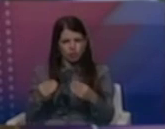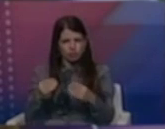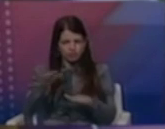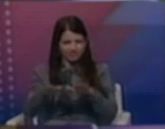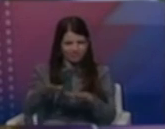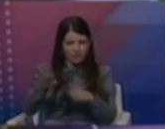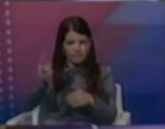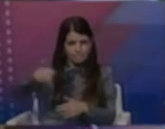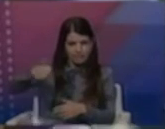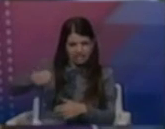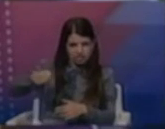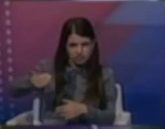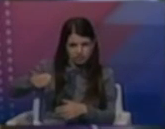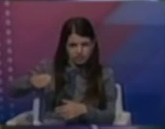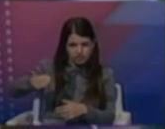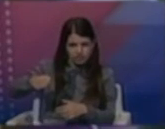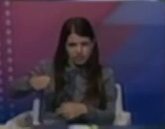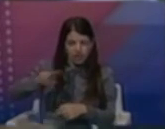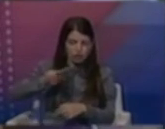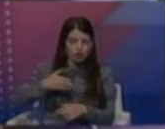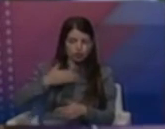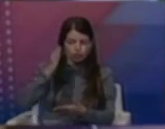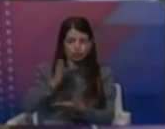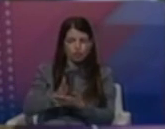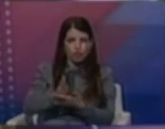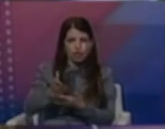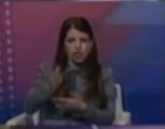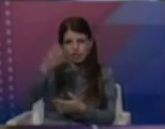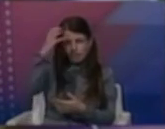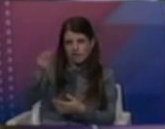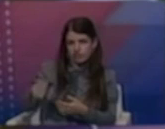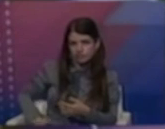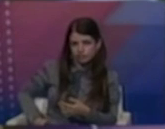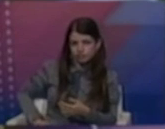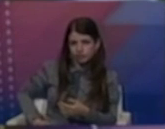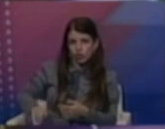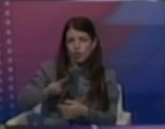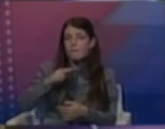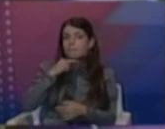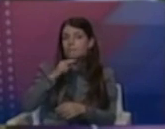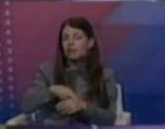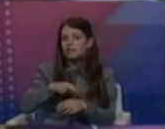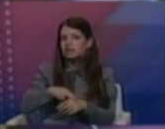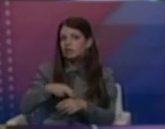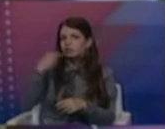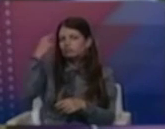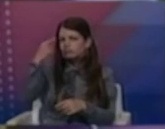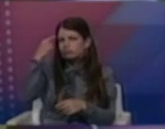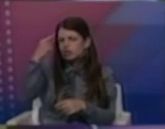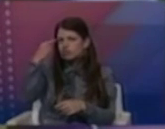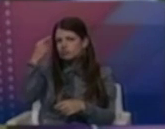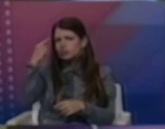il-budget. Ovvjament iridu nassiguraw id-dħul tal-gvern u ma nistgħux. Nagħtu lok li jkun hemm spekulazzjonijiet